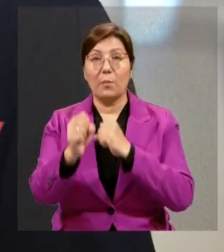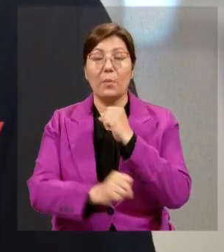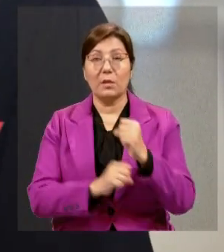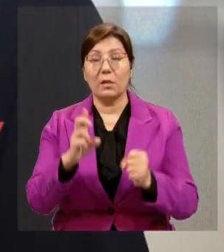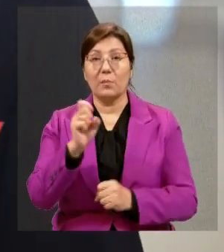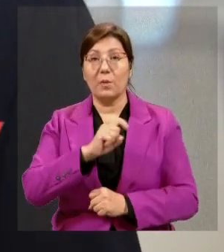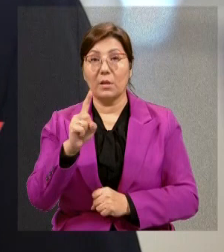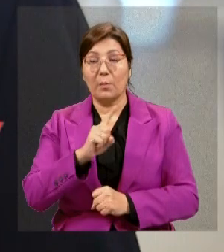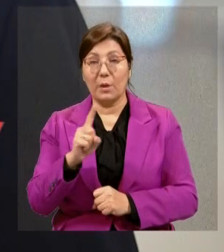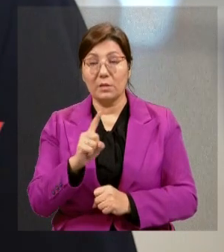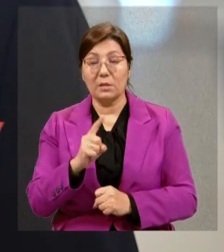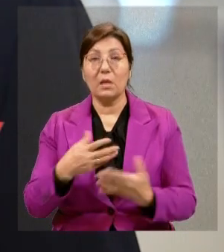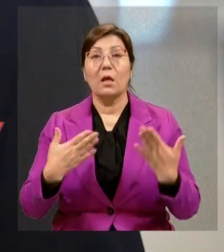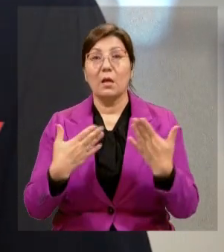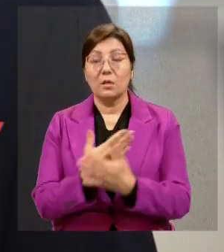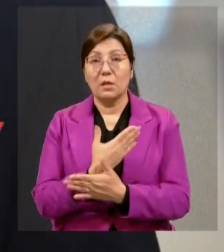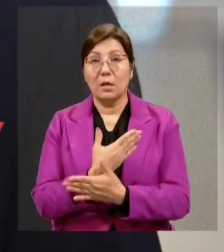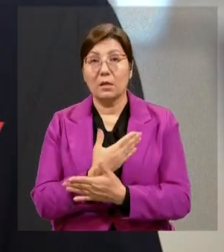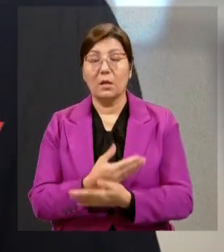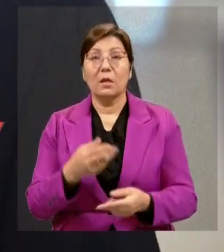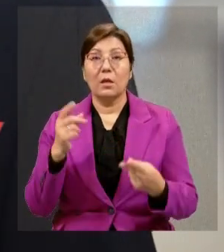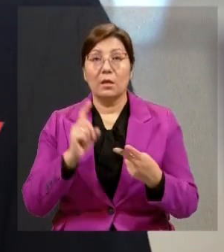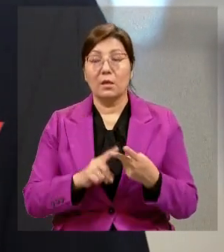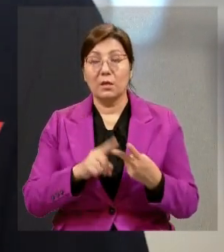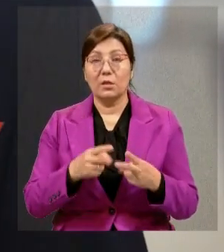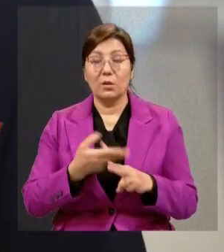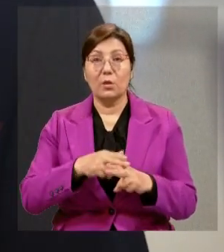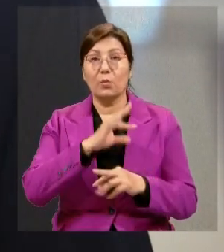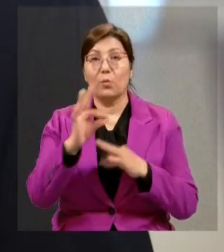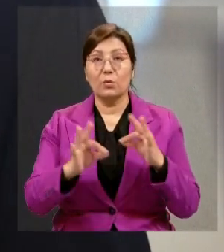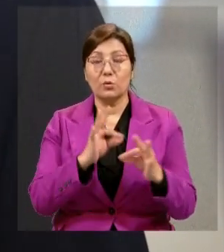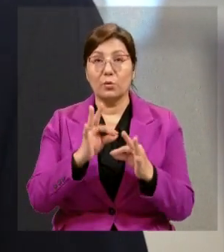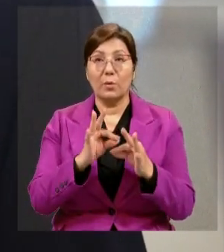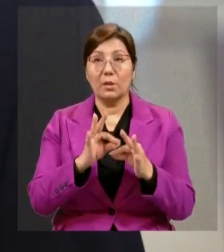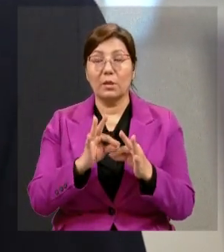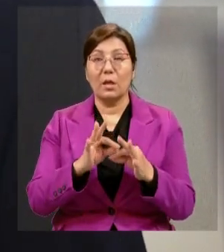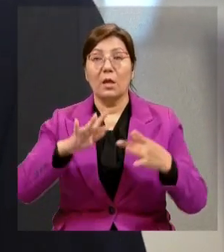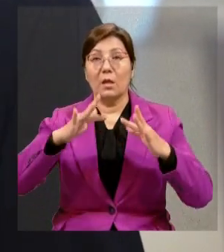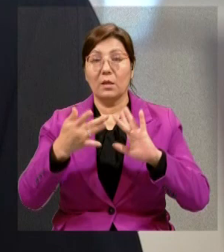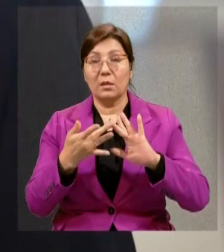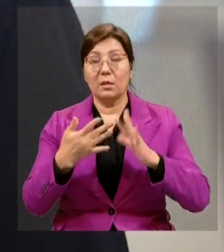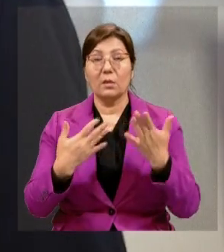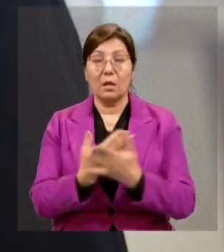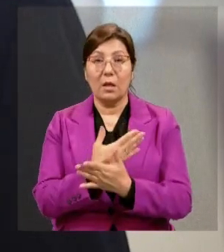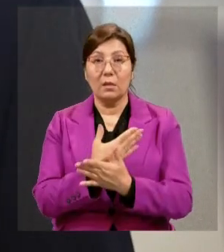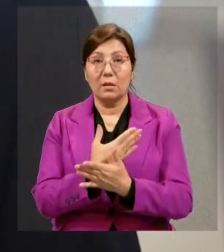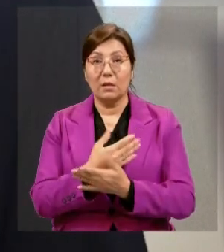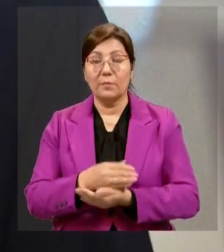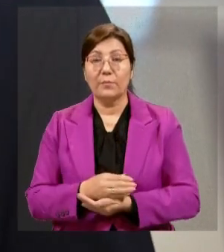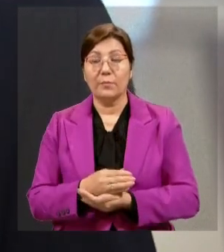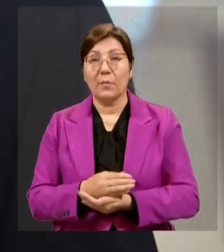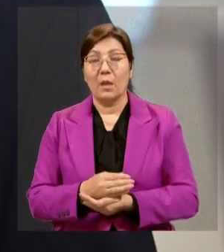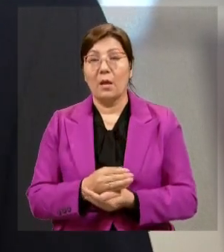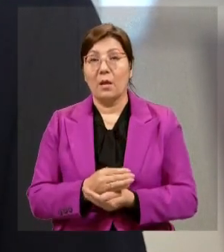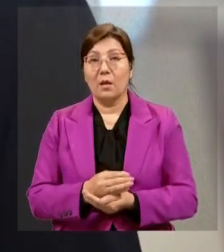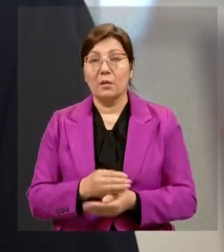жаңартуға үлкен үлесін қосты жоба аясында. Одан кейін осы жоба аясында интернет желісін қайтадан жақсы